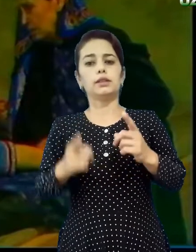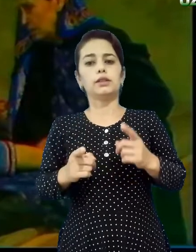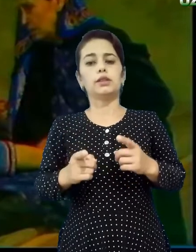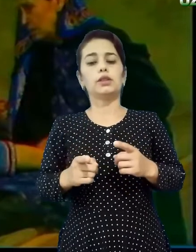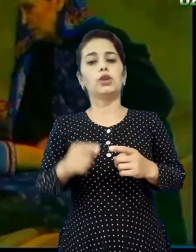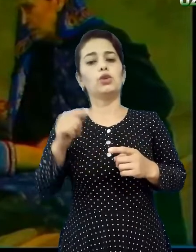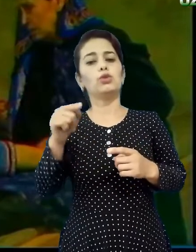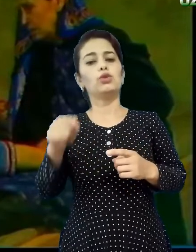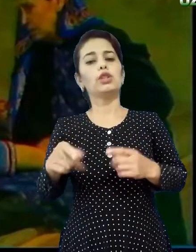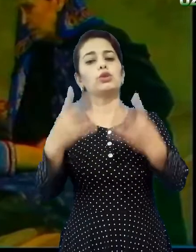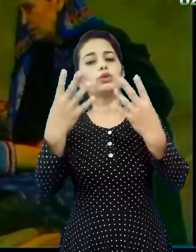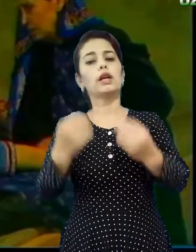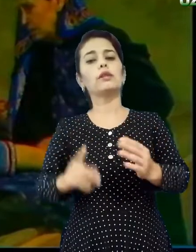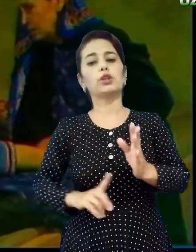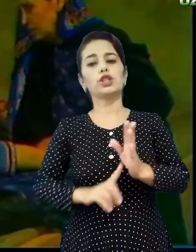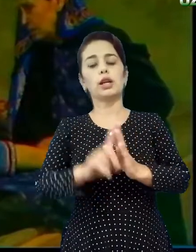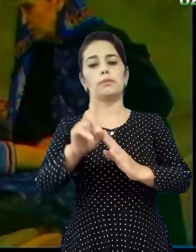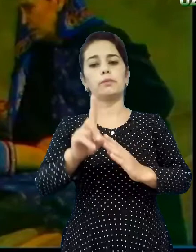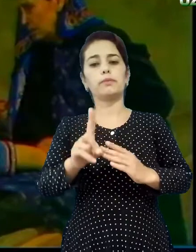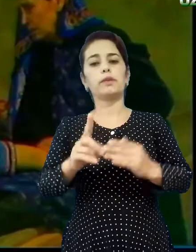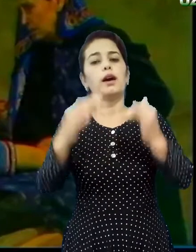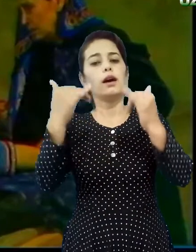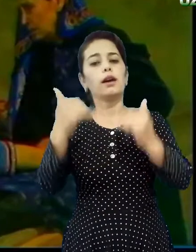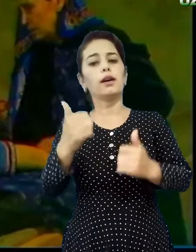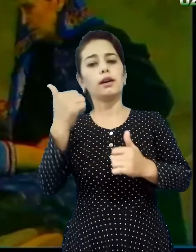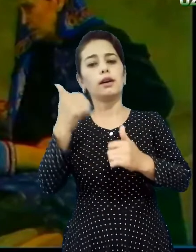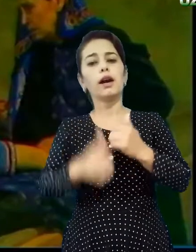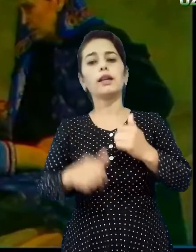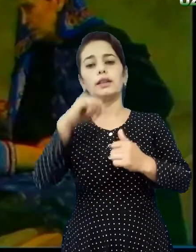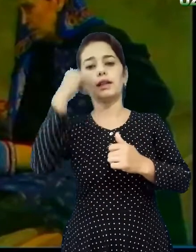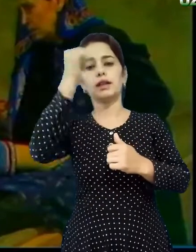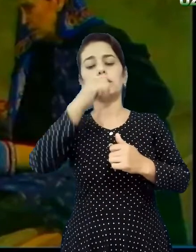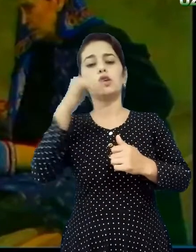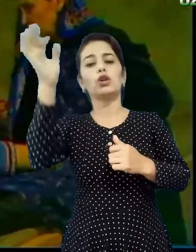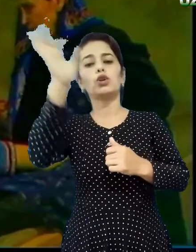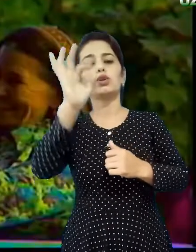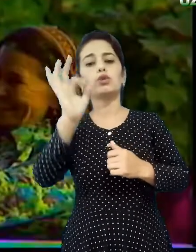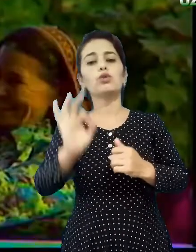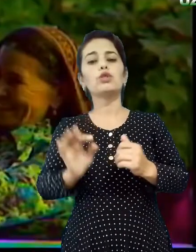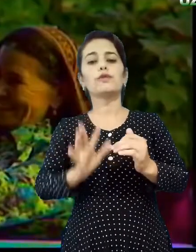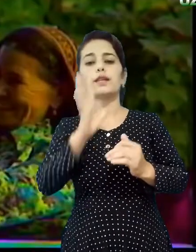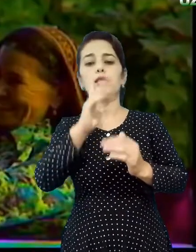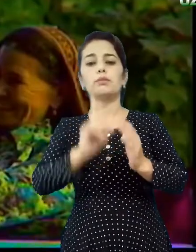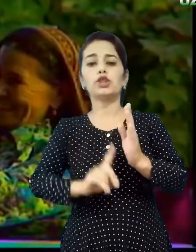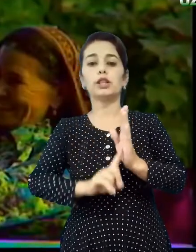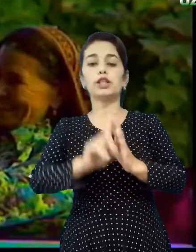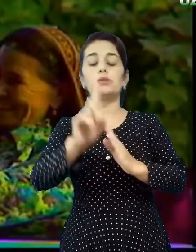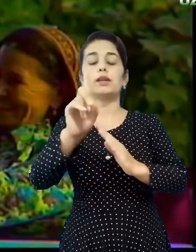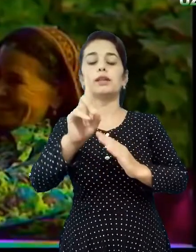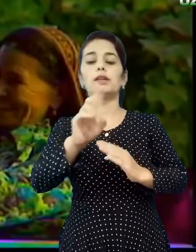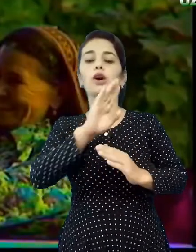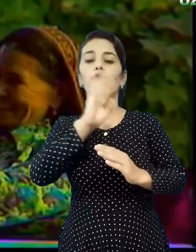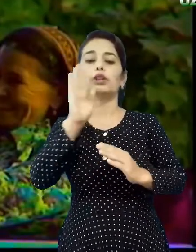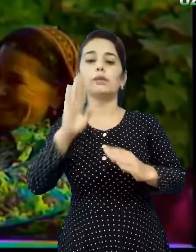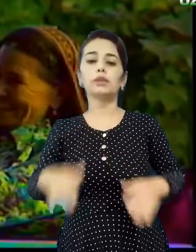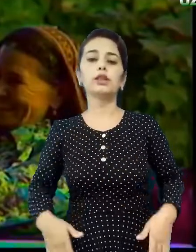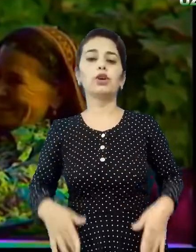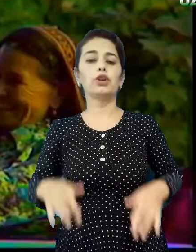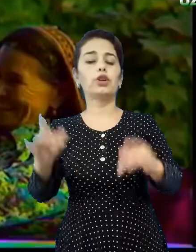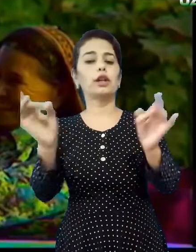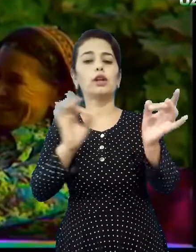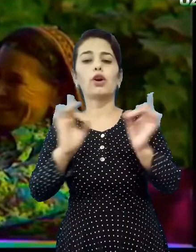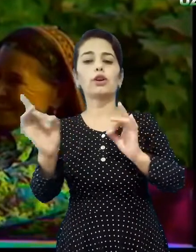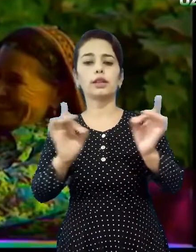Lekin o'sha kundan boshlab har yili kuz fasli boshlanishi bilan